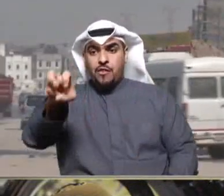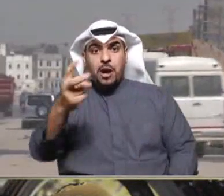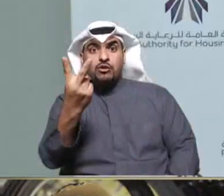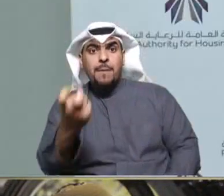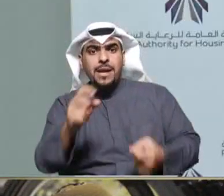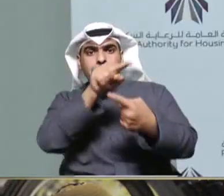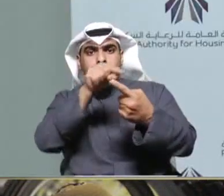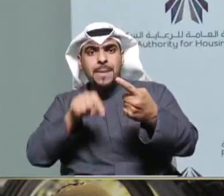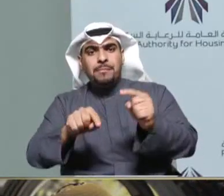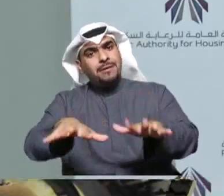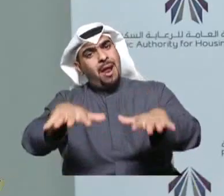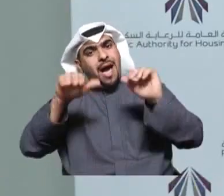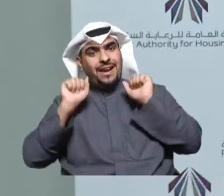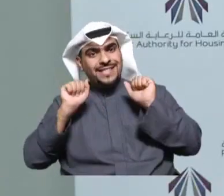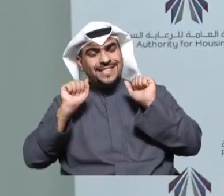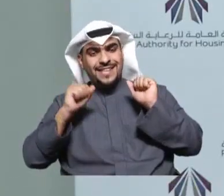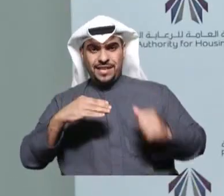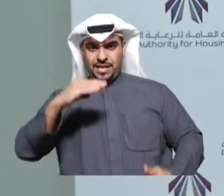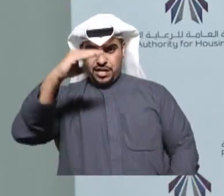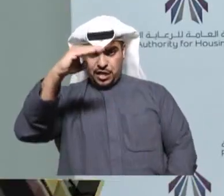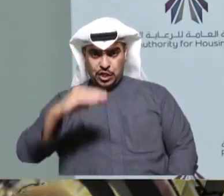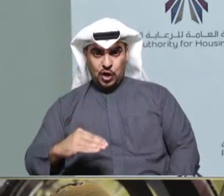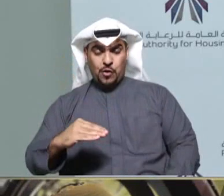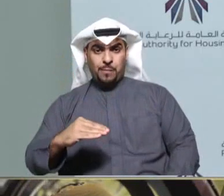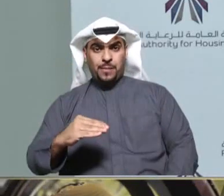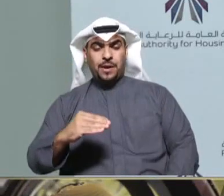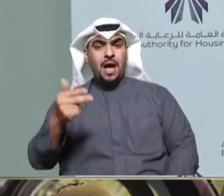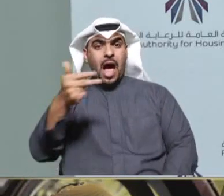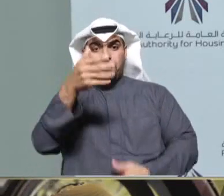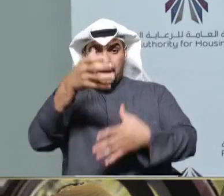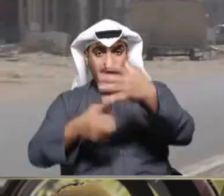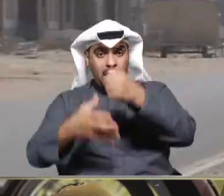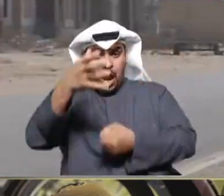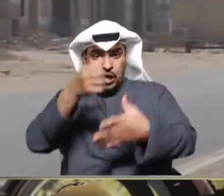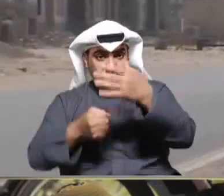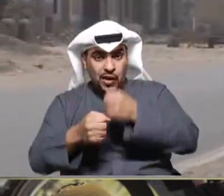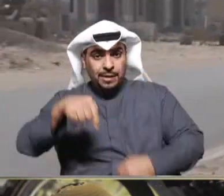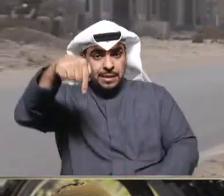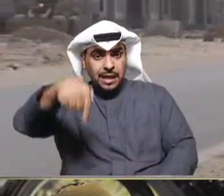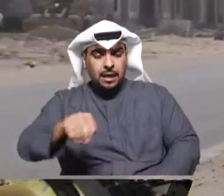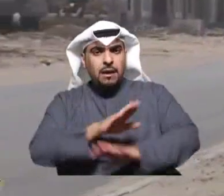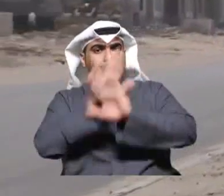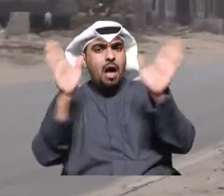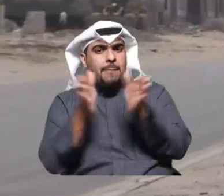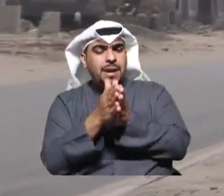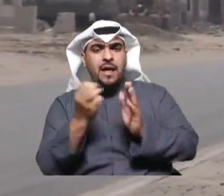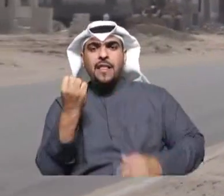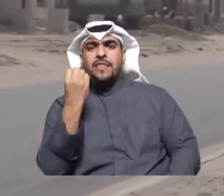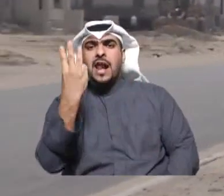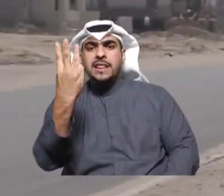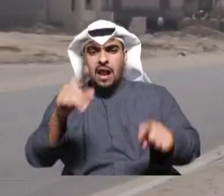78%. منطقة جنوب عبد الله المبارك اللي عدد القسائم فيها 3,260